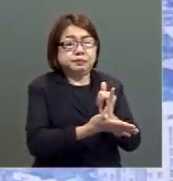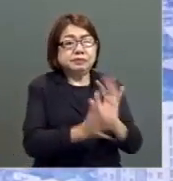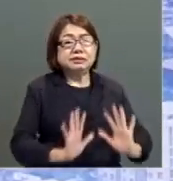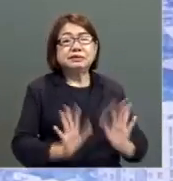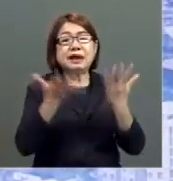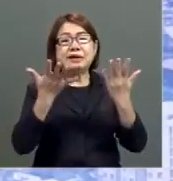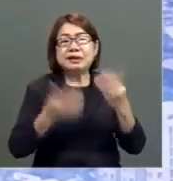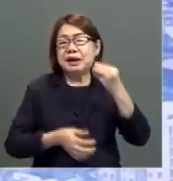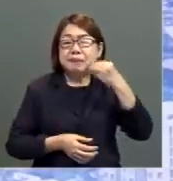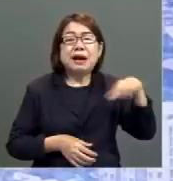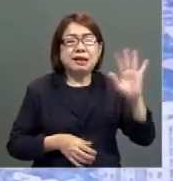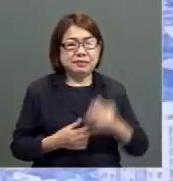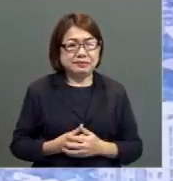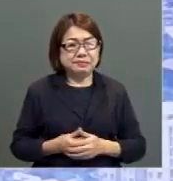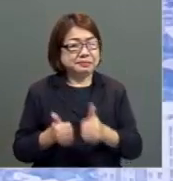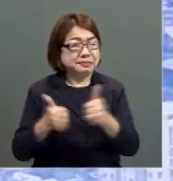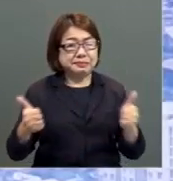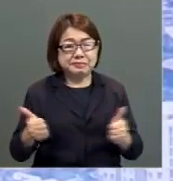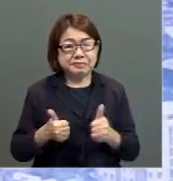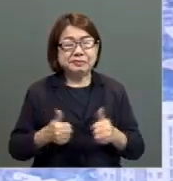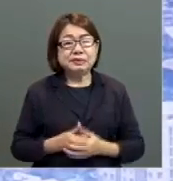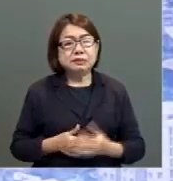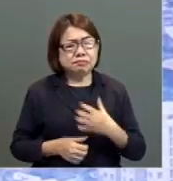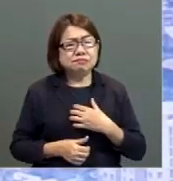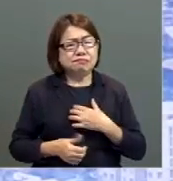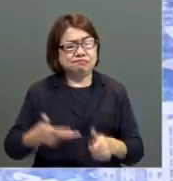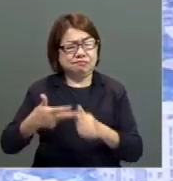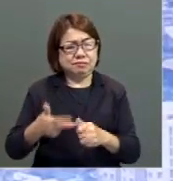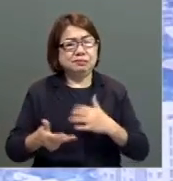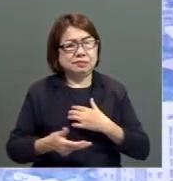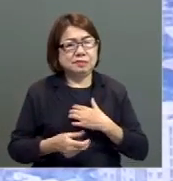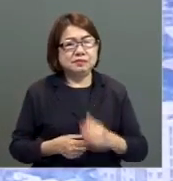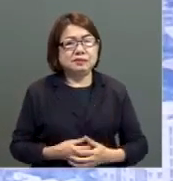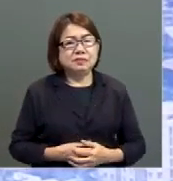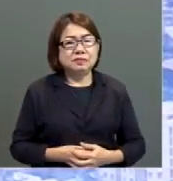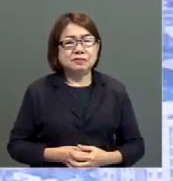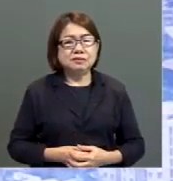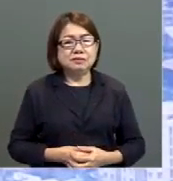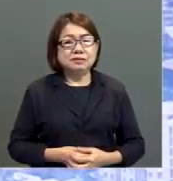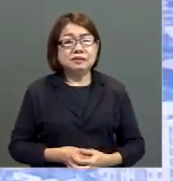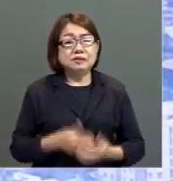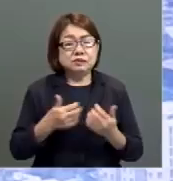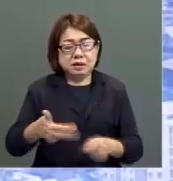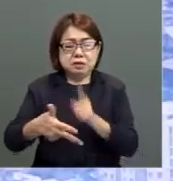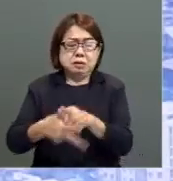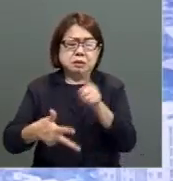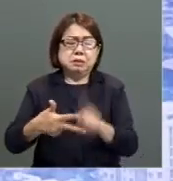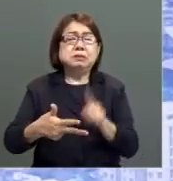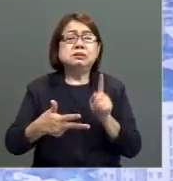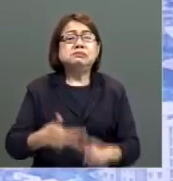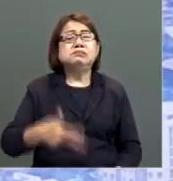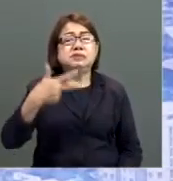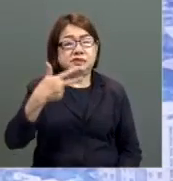อนนี้กลับเป็นปกติกันทุกคนแล้วนะครับเราอยากให้เป็นอย่างนั้นในสถานการณ์อย่างนี้ต่อไปเพราะฉะนั้นทั้ง3ประเด็นเนี้ยเ